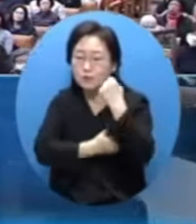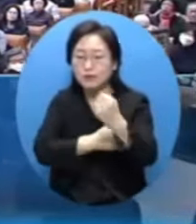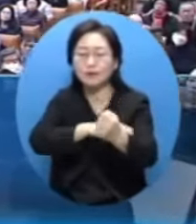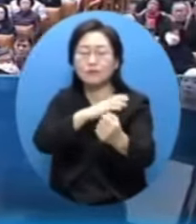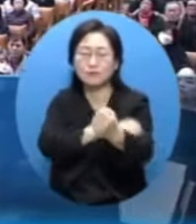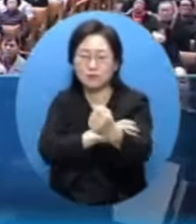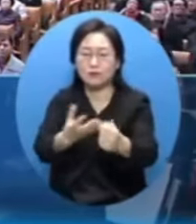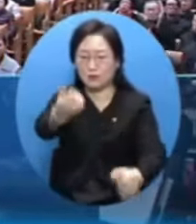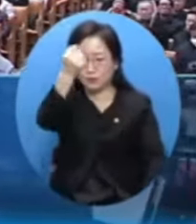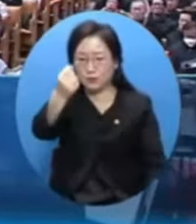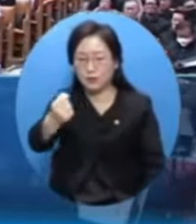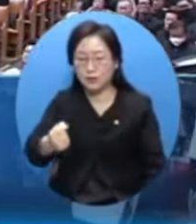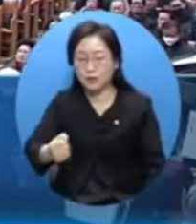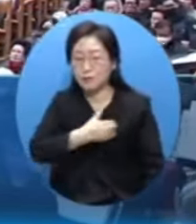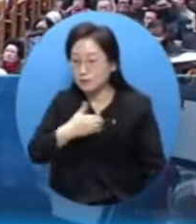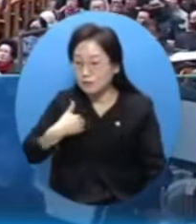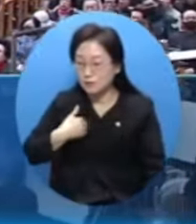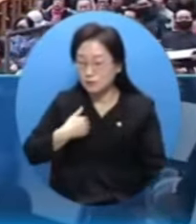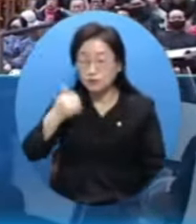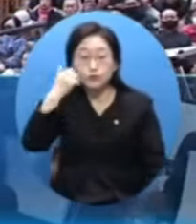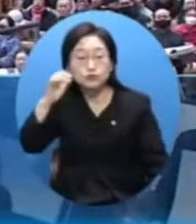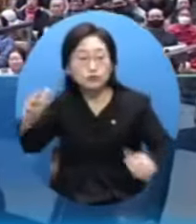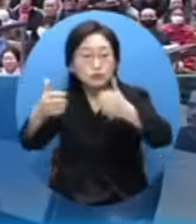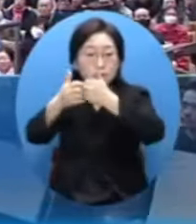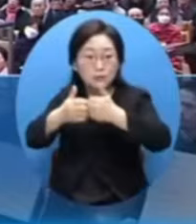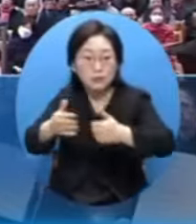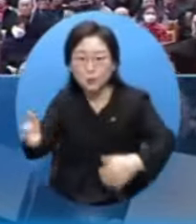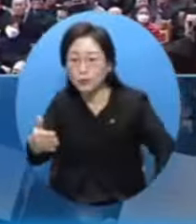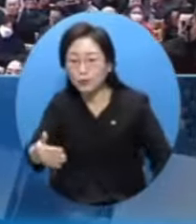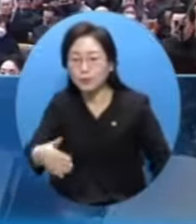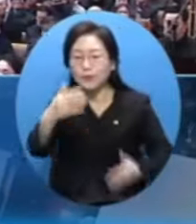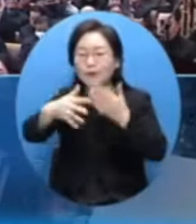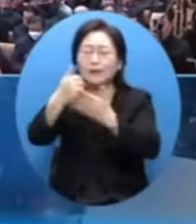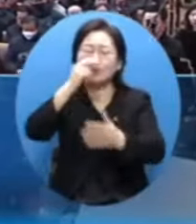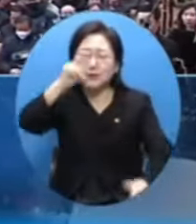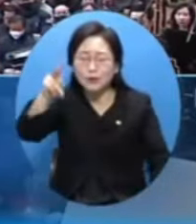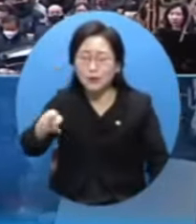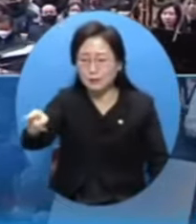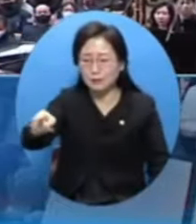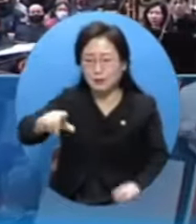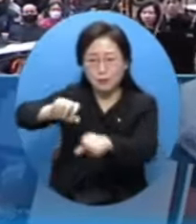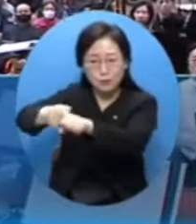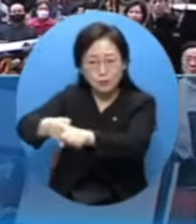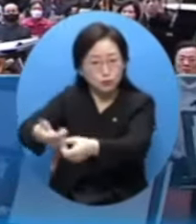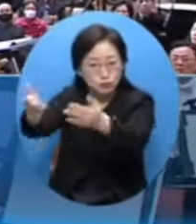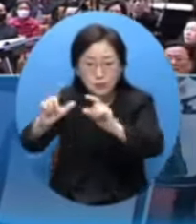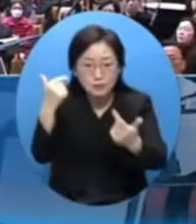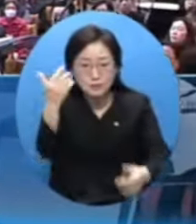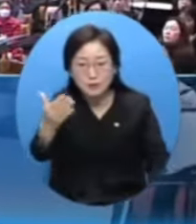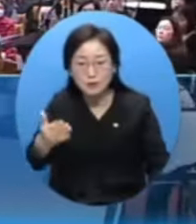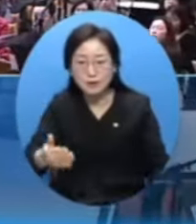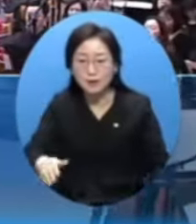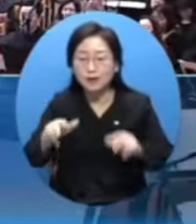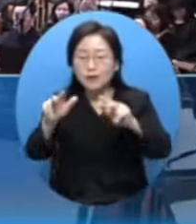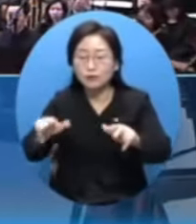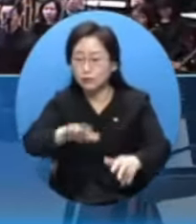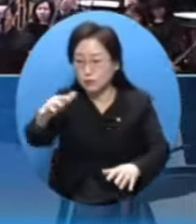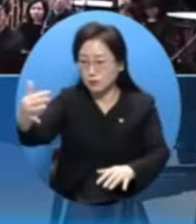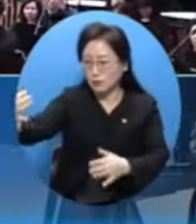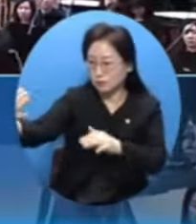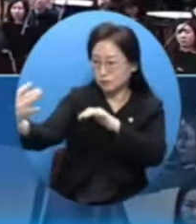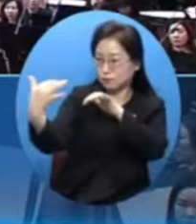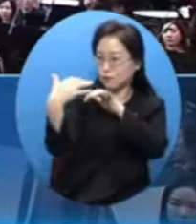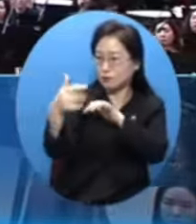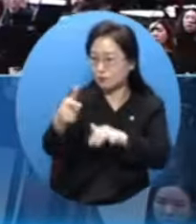능력이 있사오니 능히 주와 맞설 사람이 없나이다. 우리 하나님이여 그들을 징벌하지 아니하시나이까 우들을 치러 오는